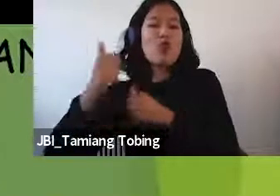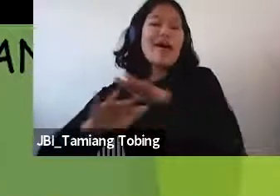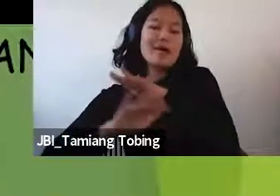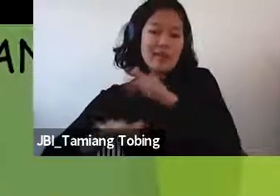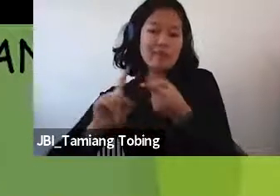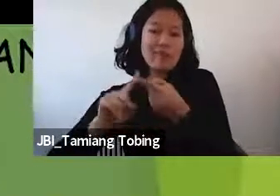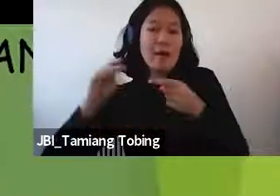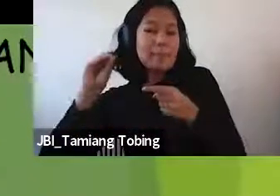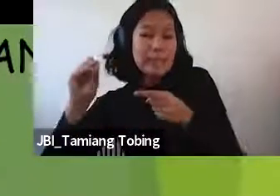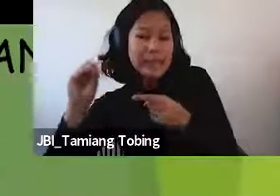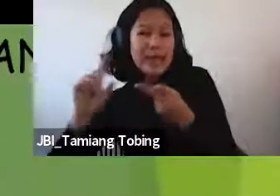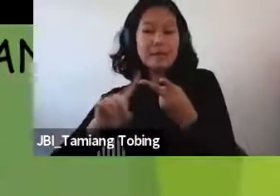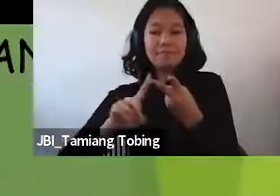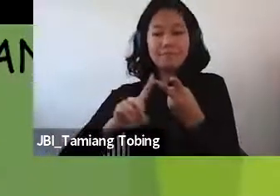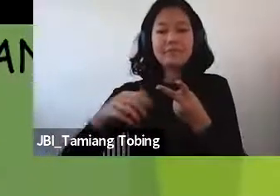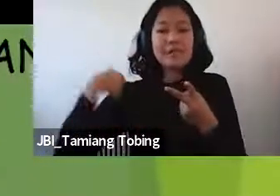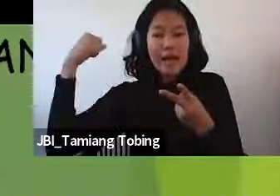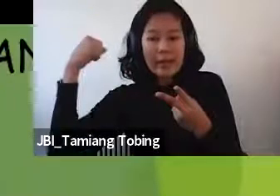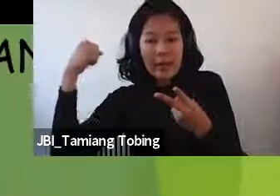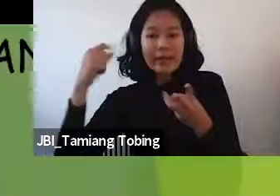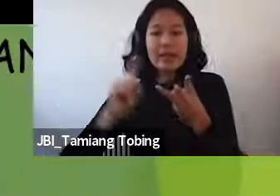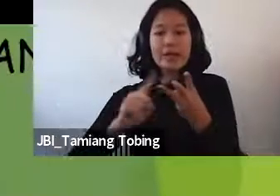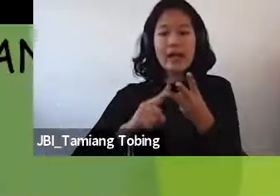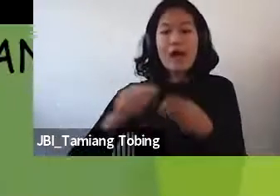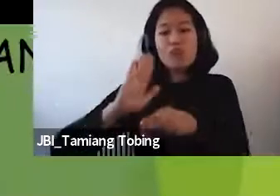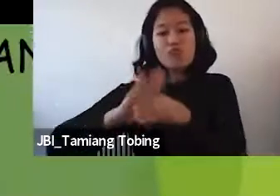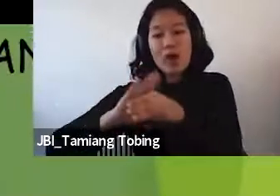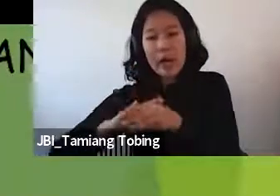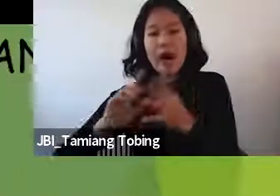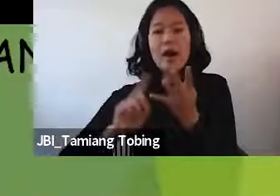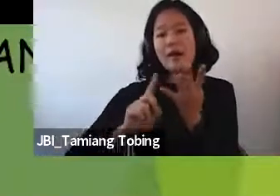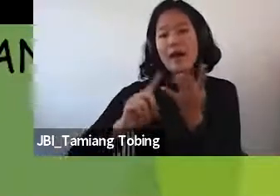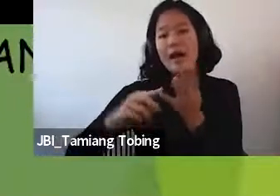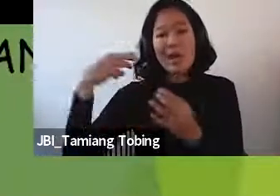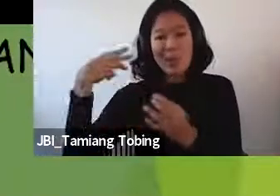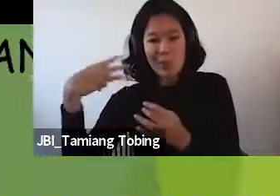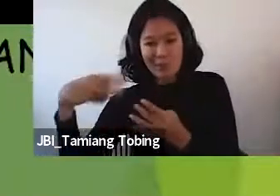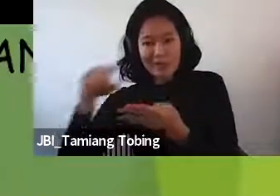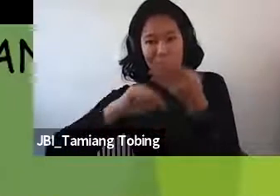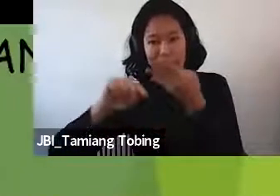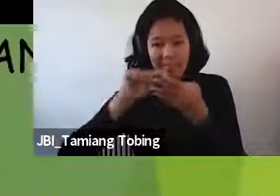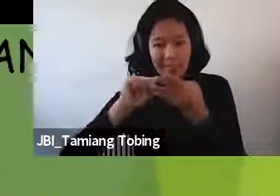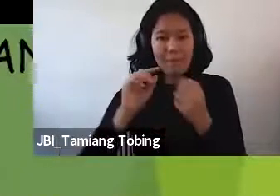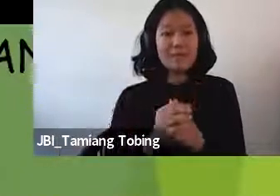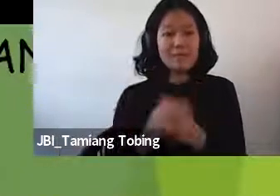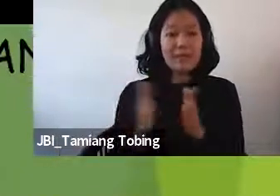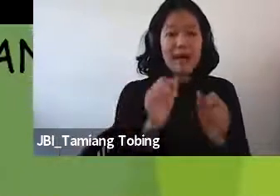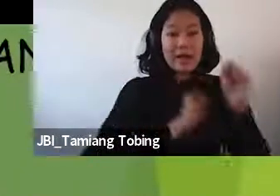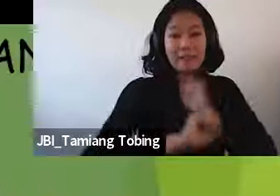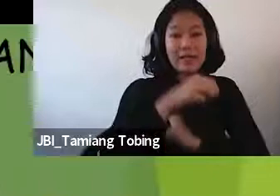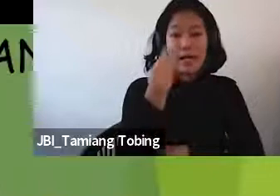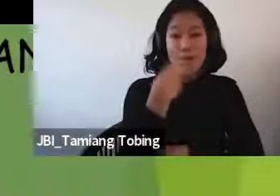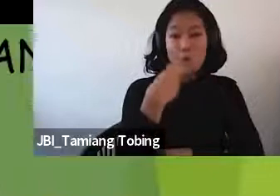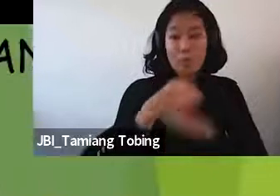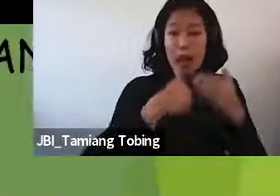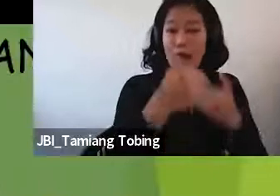pendidikan, kemudian kesehatan, SDM unggul kebudayaan, dan SDM unggul ekonomi. Kemudian aktivitas perekonomian yang